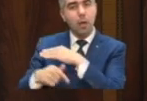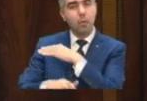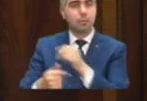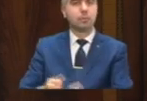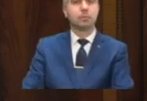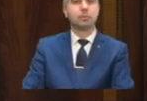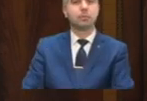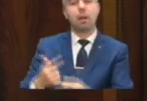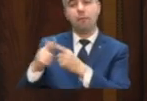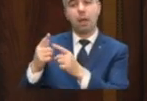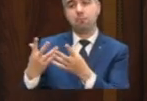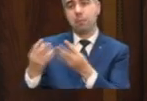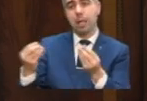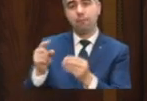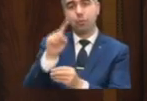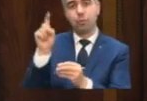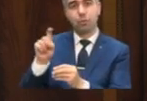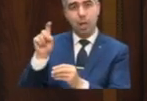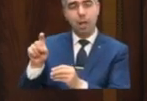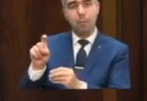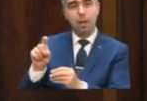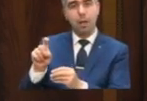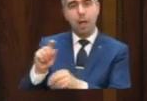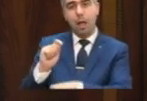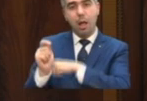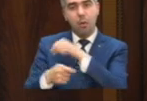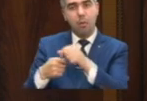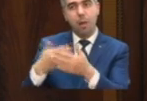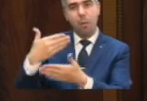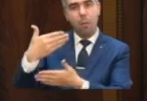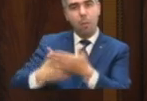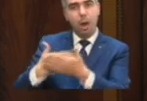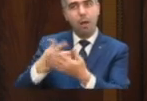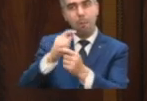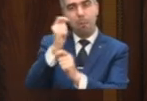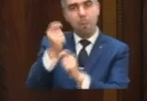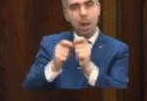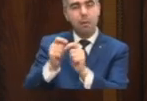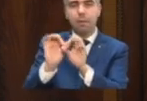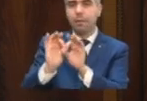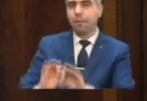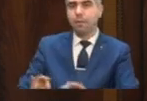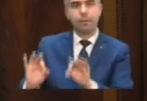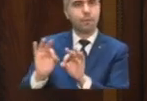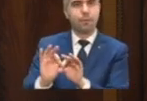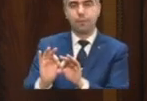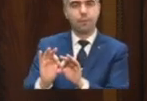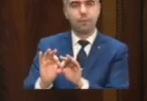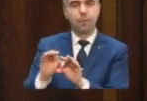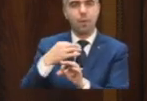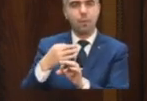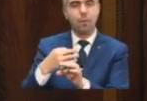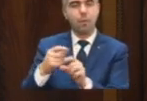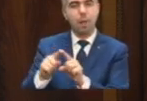توفر أغلب الجماعات خاصة القروية منها على وثائق التعمير، خصوصا في ظل عدم وجود سند